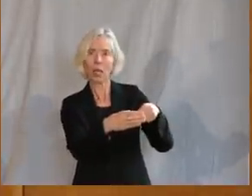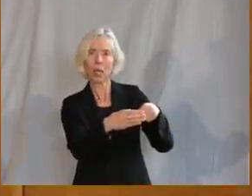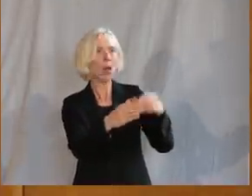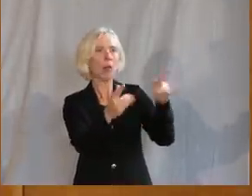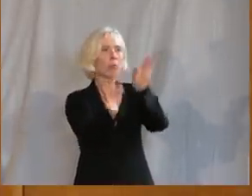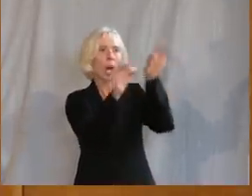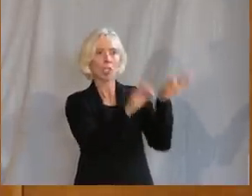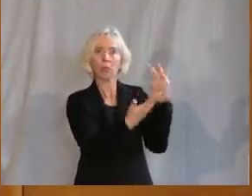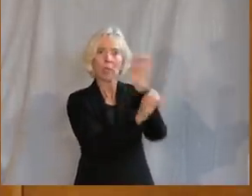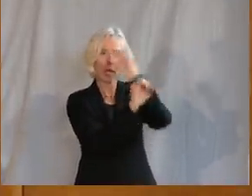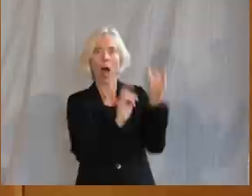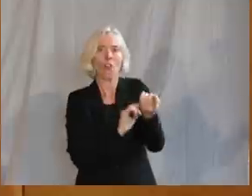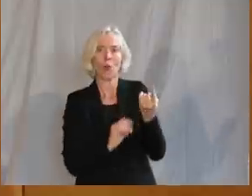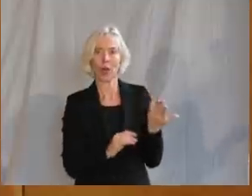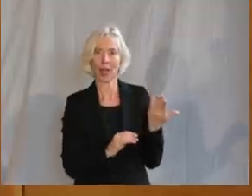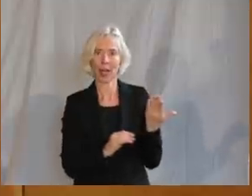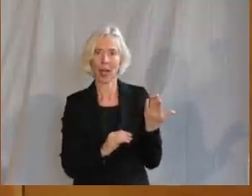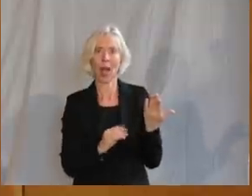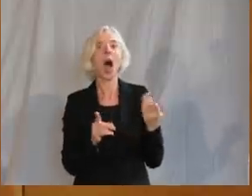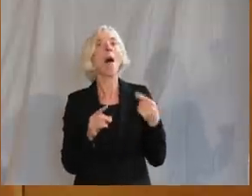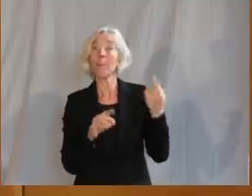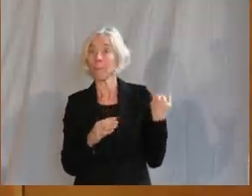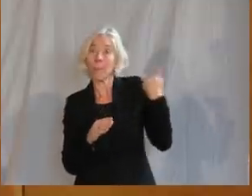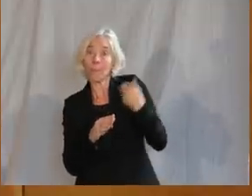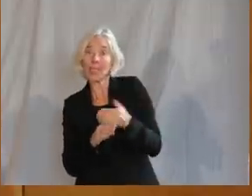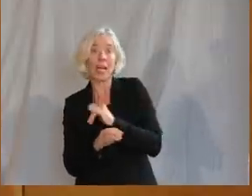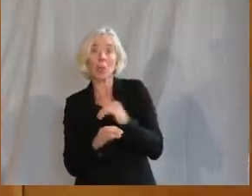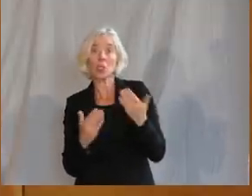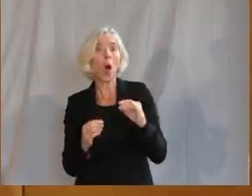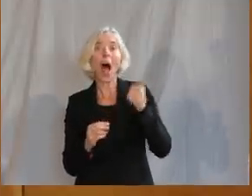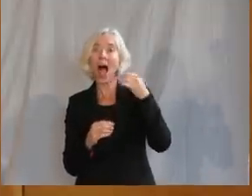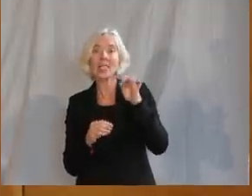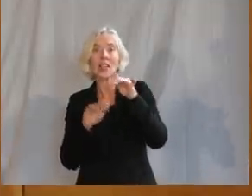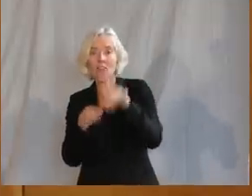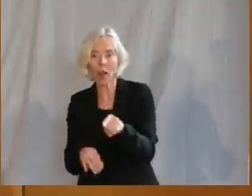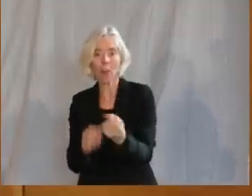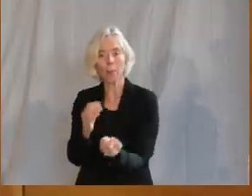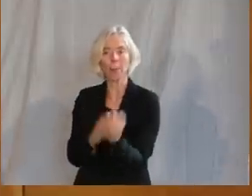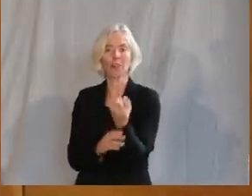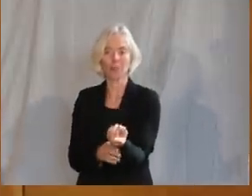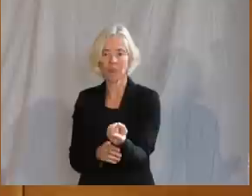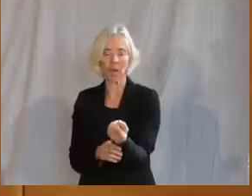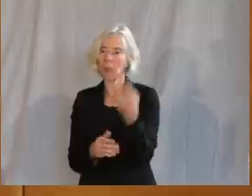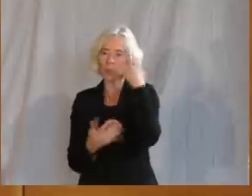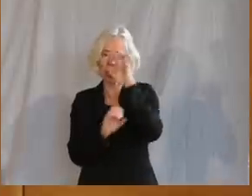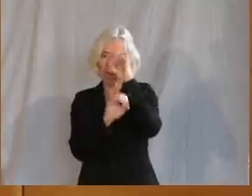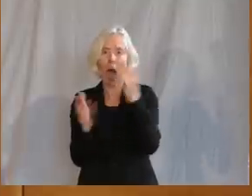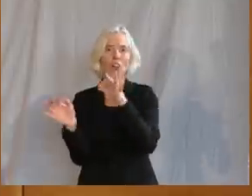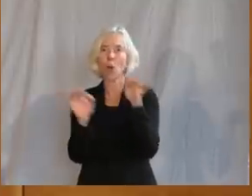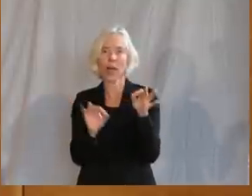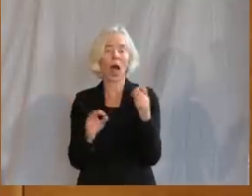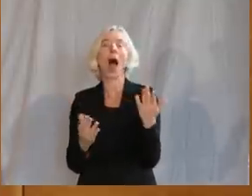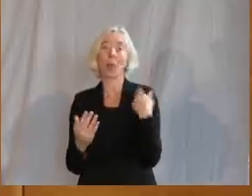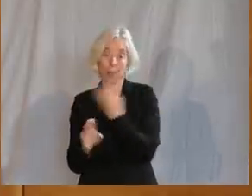wir hatten jetzt in jeder Klasse maximal eben eine Übertragung nachgewiesen bisher. Das kann sich noch ändern, aber bisher schaut es ganz gut